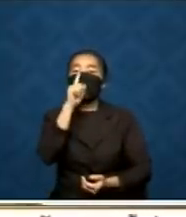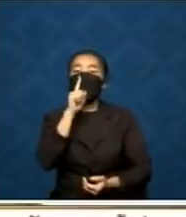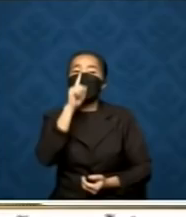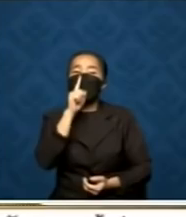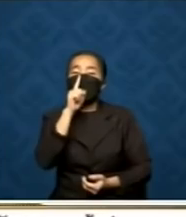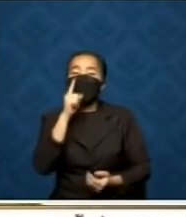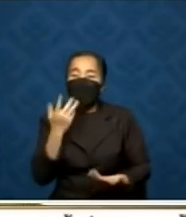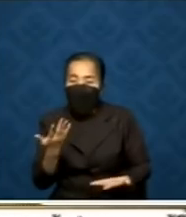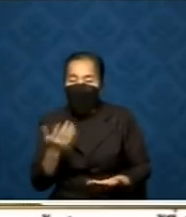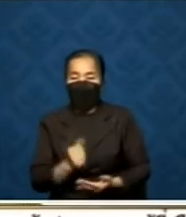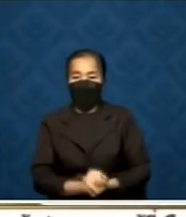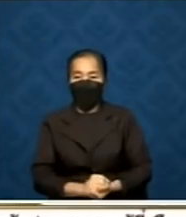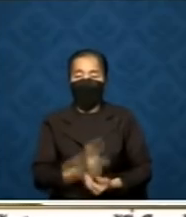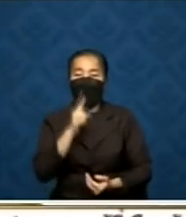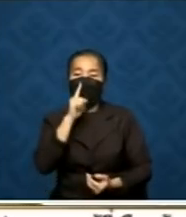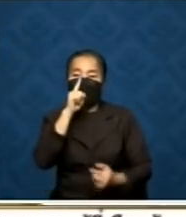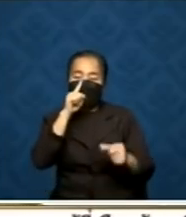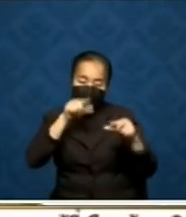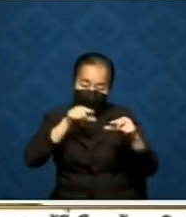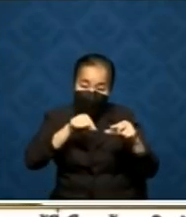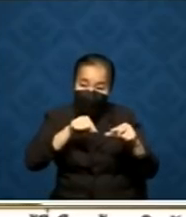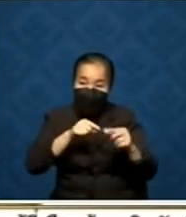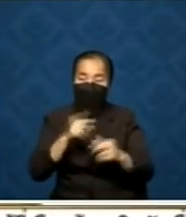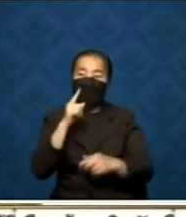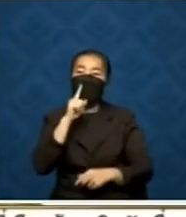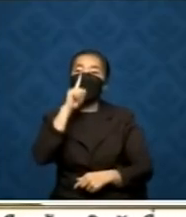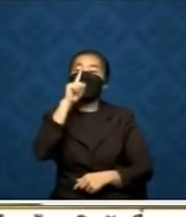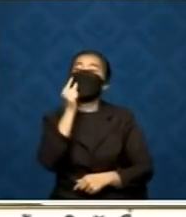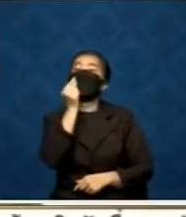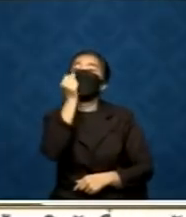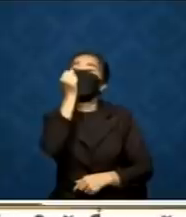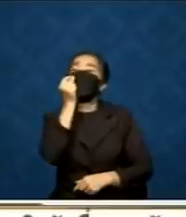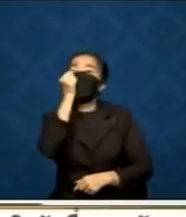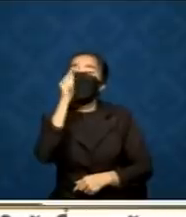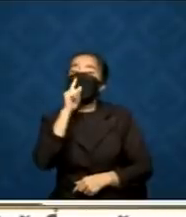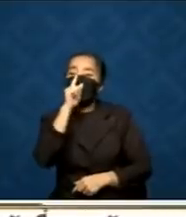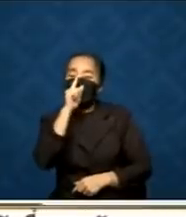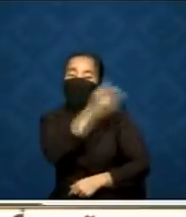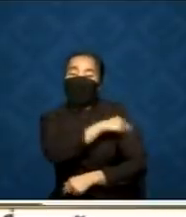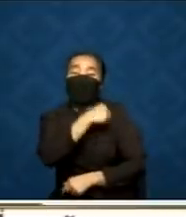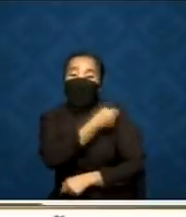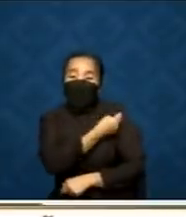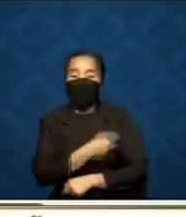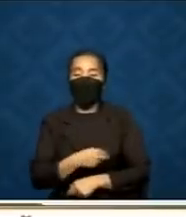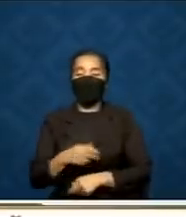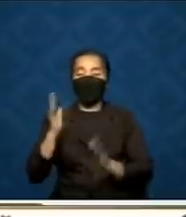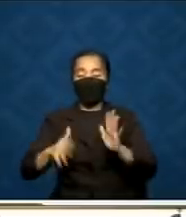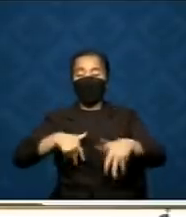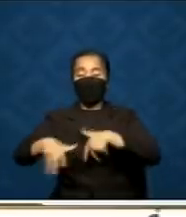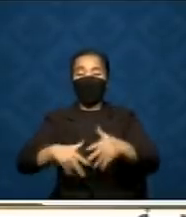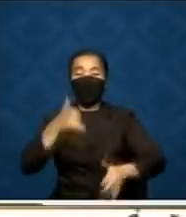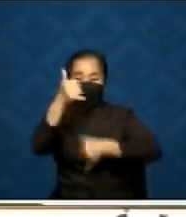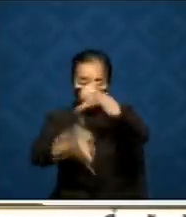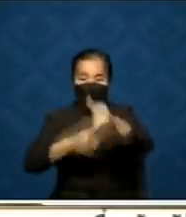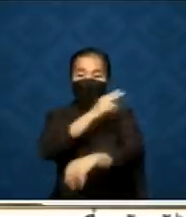ไปล็อคไว้อ่ะเอ่อ rt-pcrต้องตรวจที่นั่นเสือชาวบ้านต้องเข้าตรวจที่นั่น